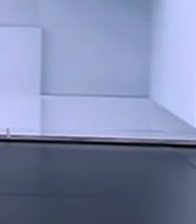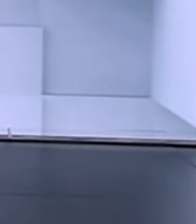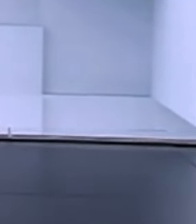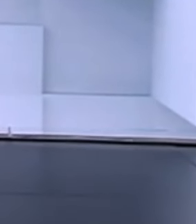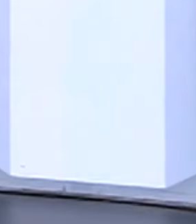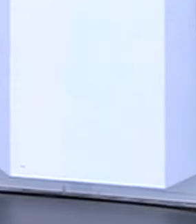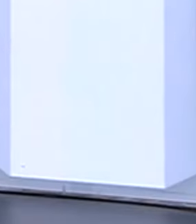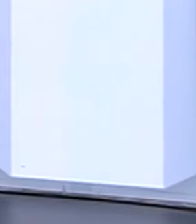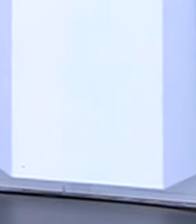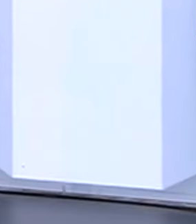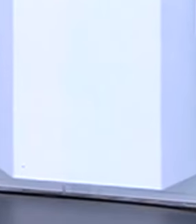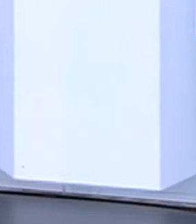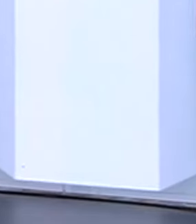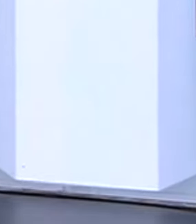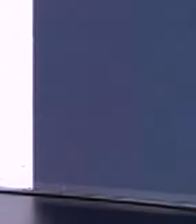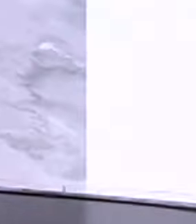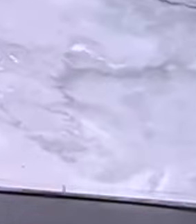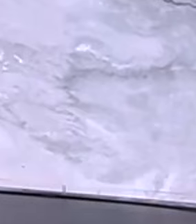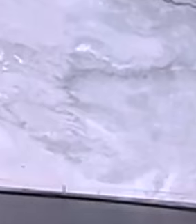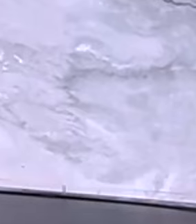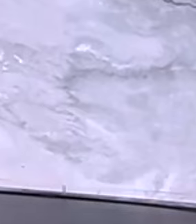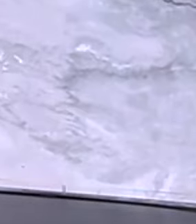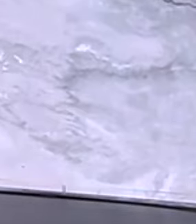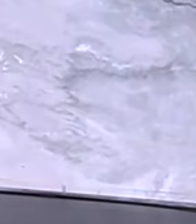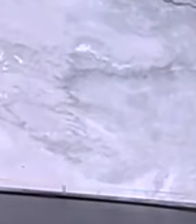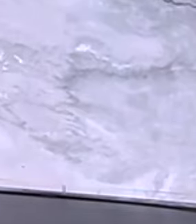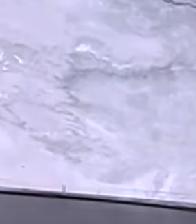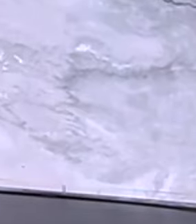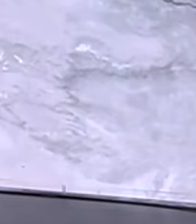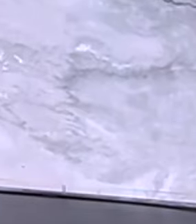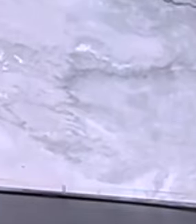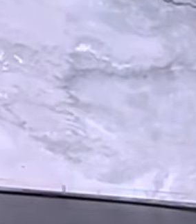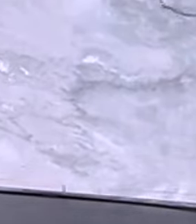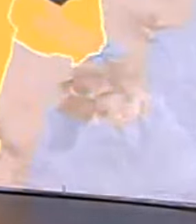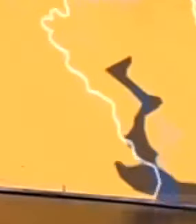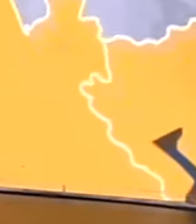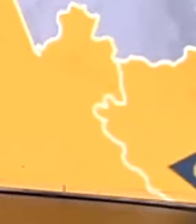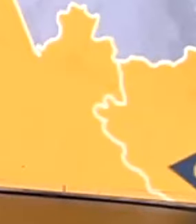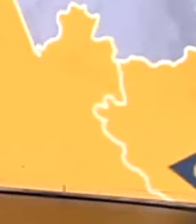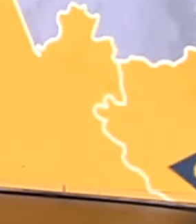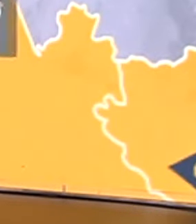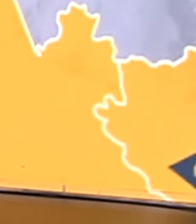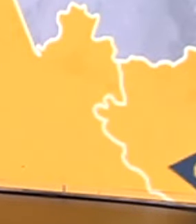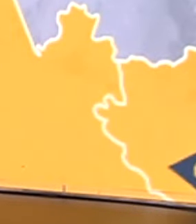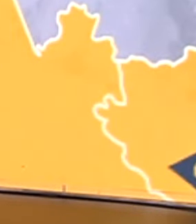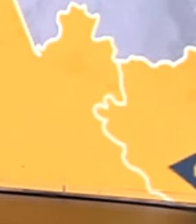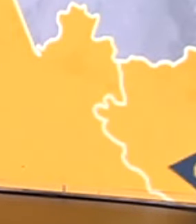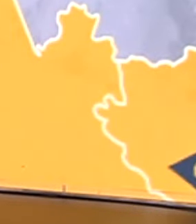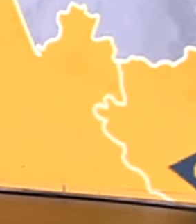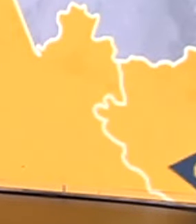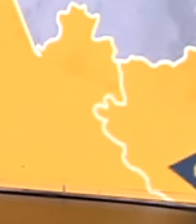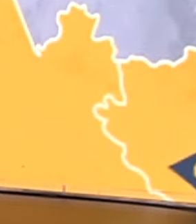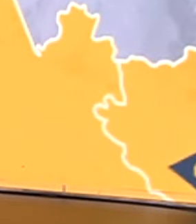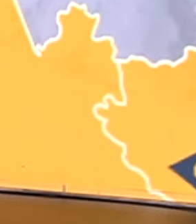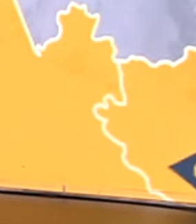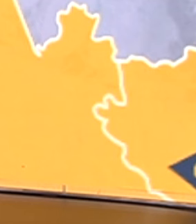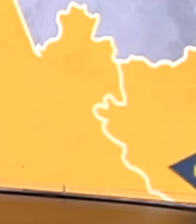ұсынамын. Солтүстік өңірдің басым бөлігінде күн құбылмалы, сынапанасы Петропавл мен Қостанайда түнде